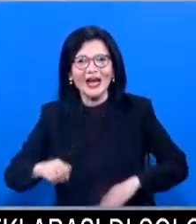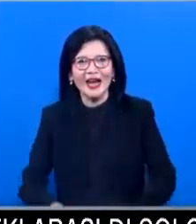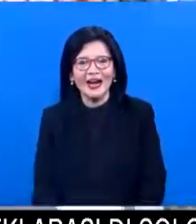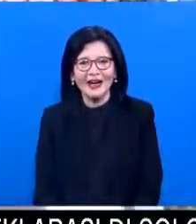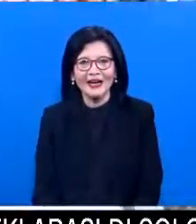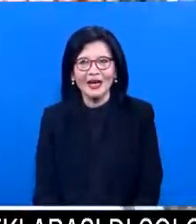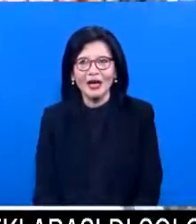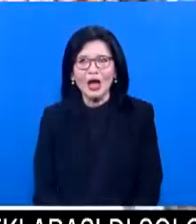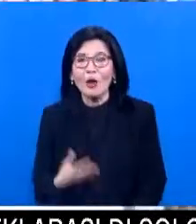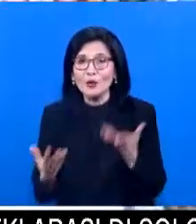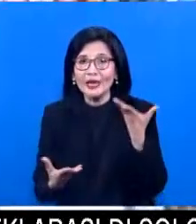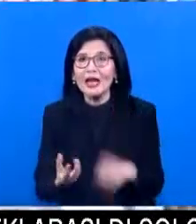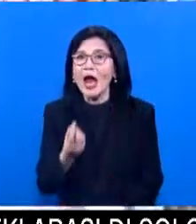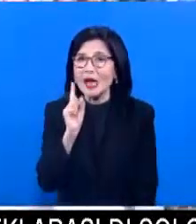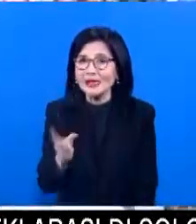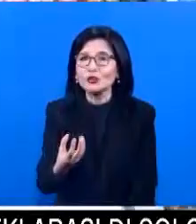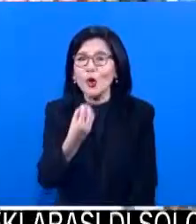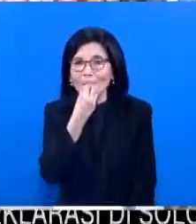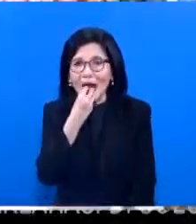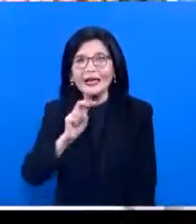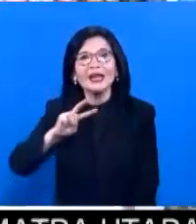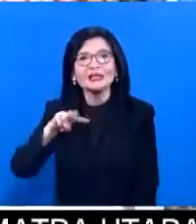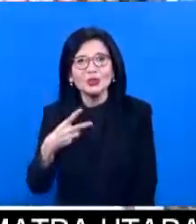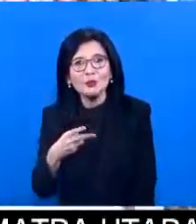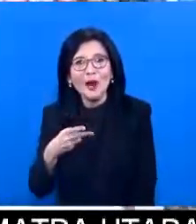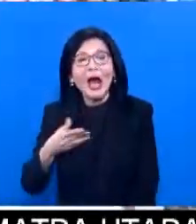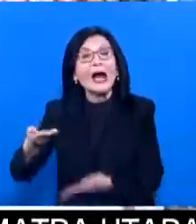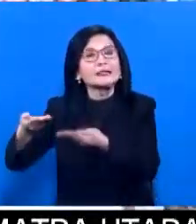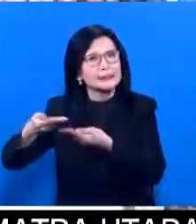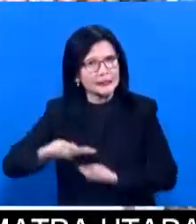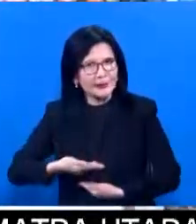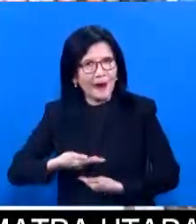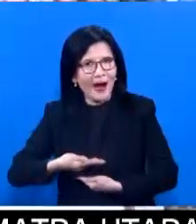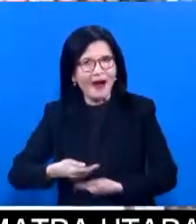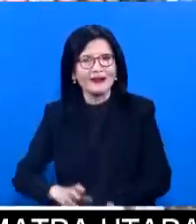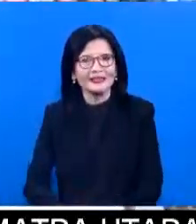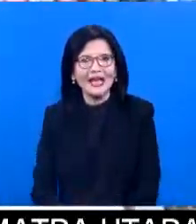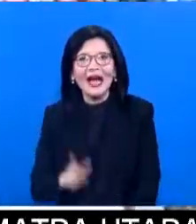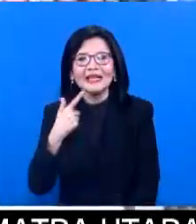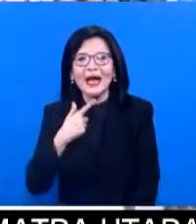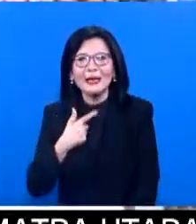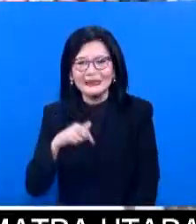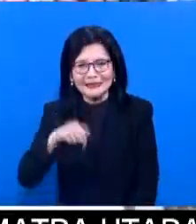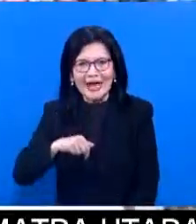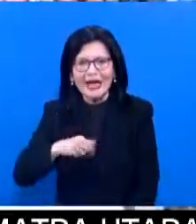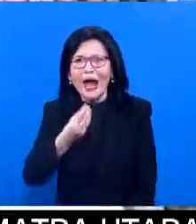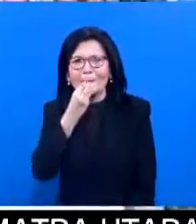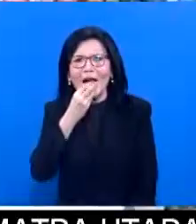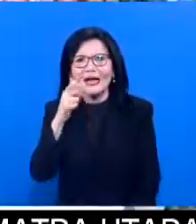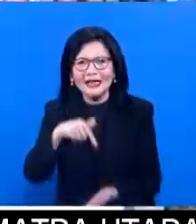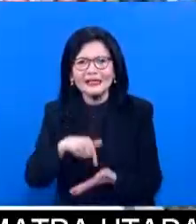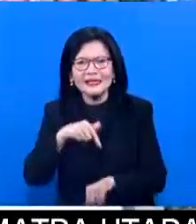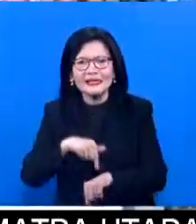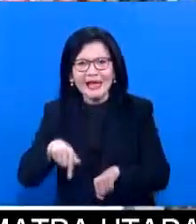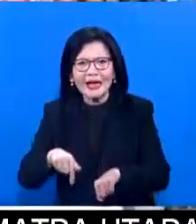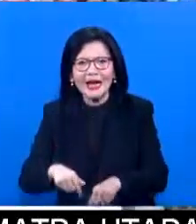Memungkinkan ya sebuah makanan berubah dan diterima bahkan menjadi makanan yang kita kenal sekarang, yang